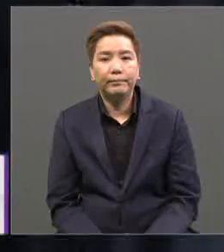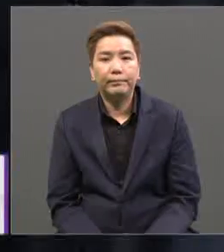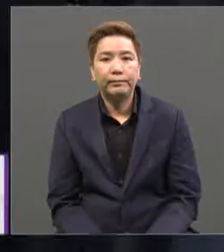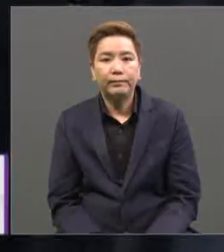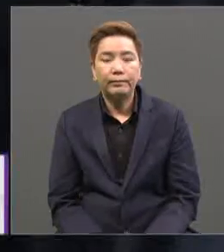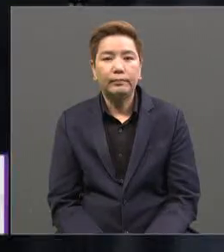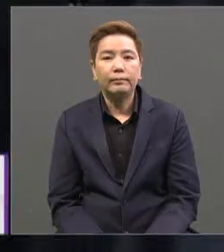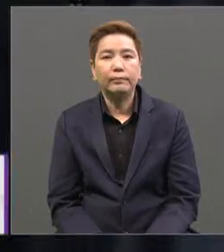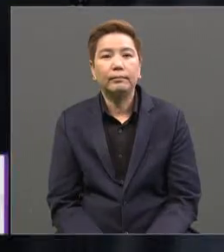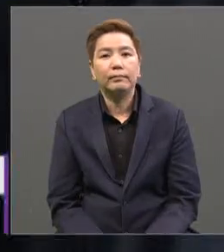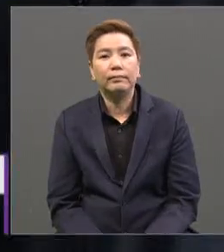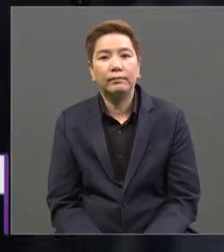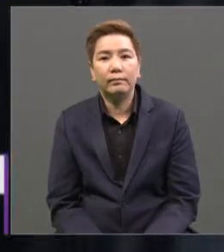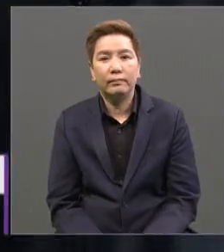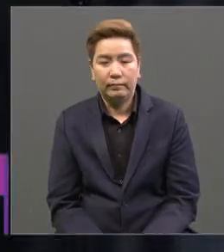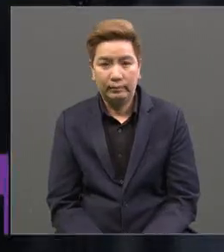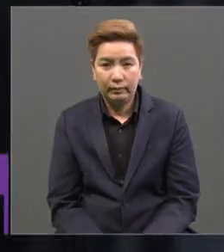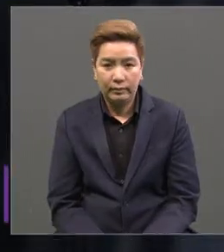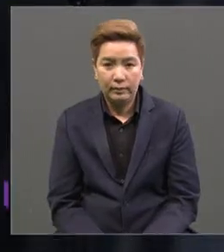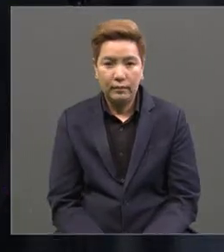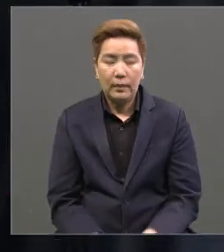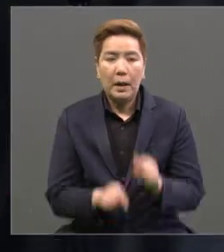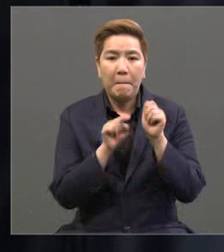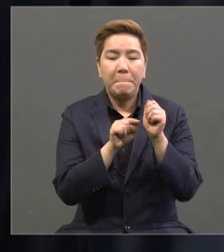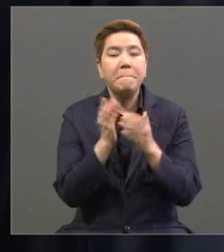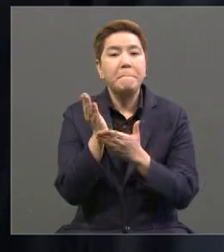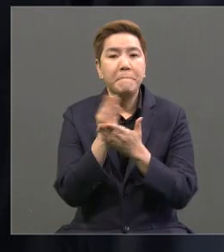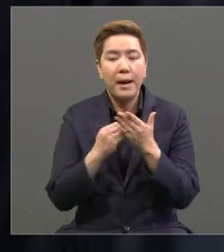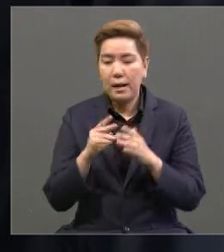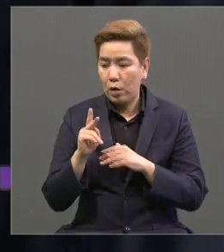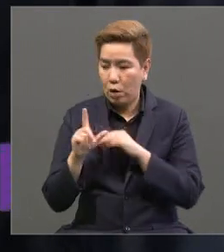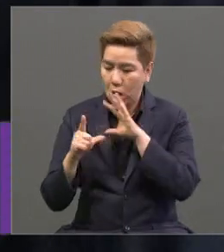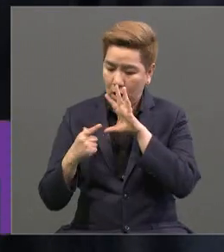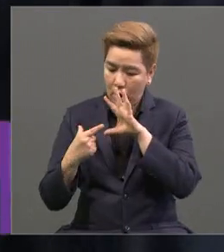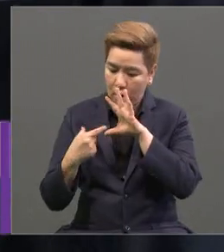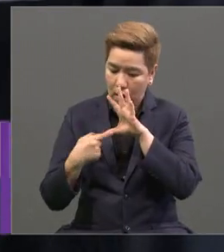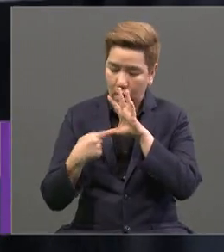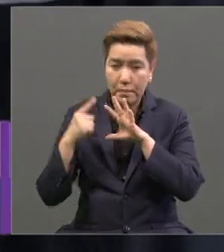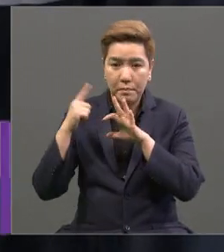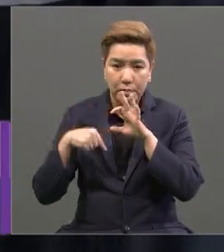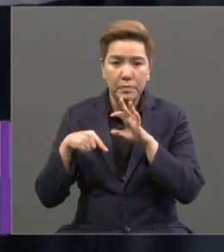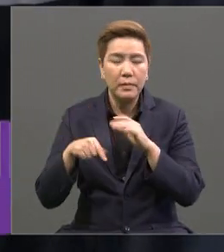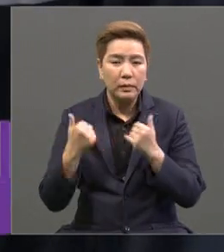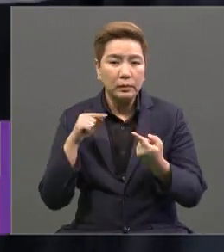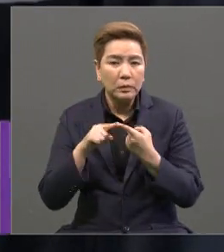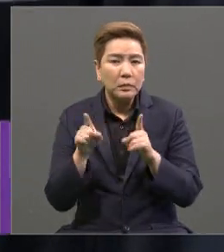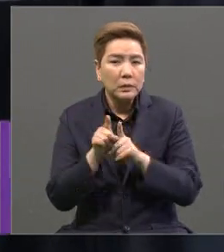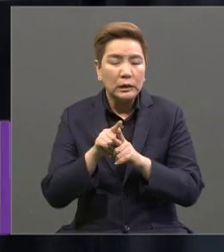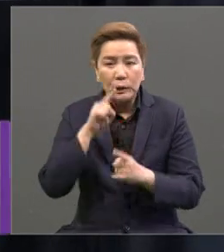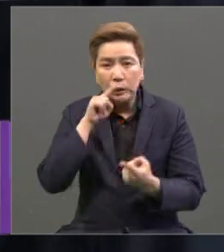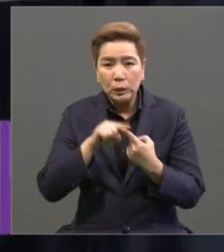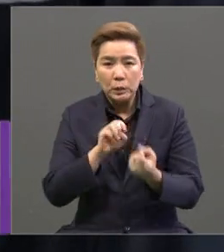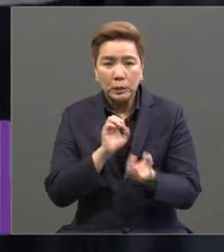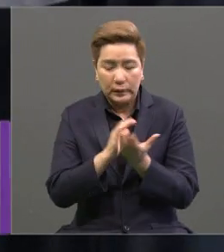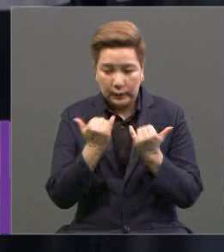ครับวันนี้เราเริ่มที่อำเภอบางกล่ำนะครับซึ่งผู้การได้ความร่วมมือเป็นอย่างดีแล้วก็